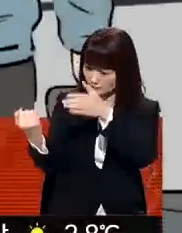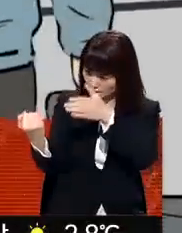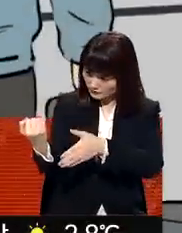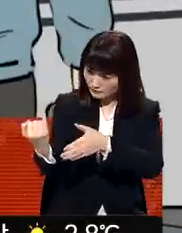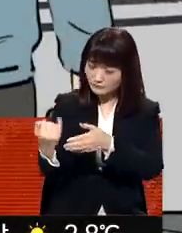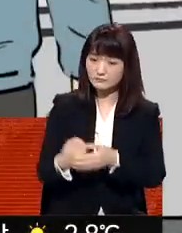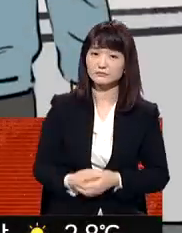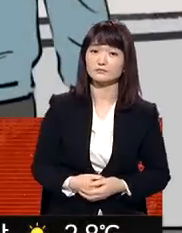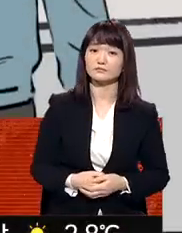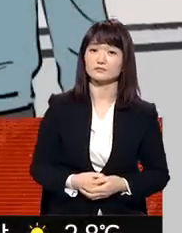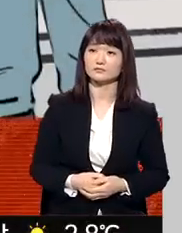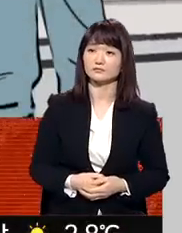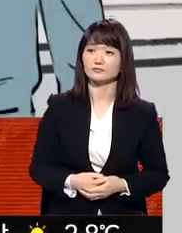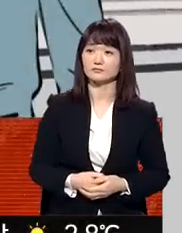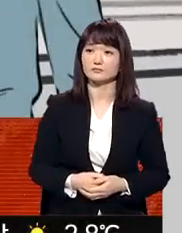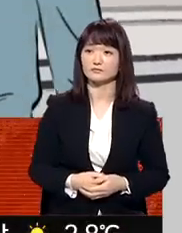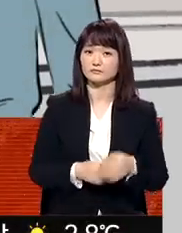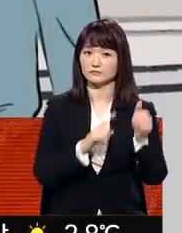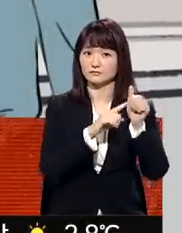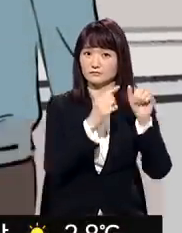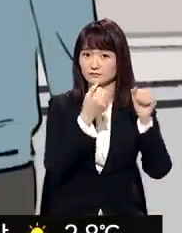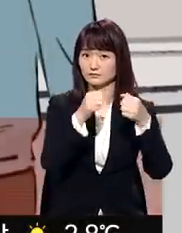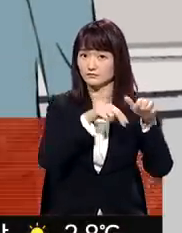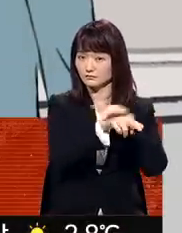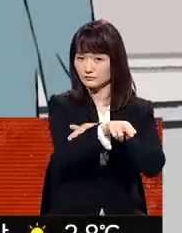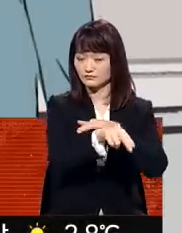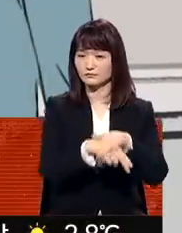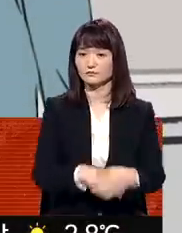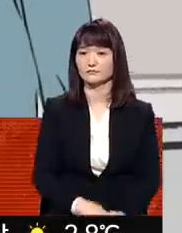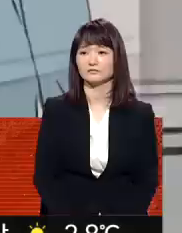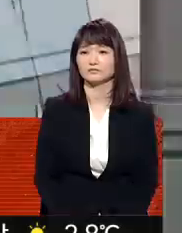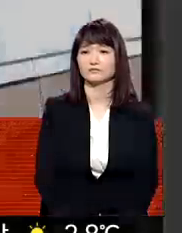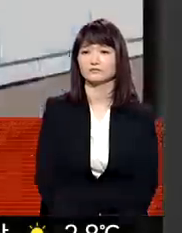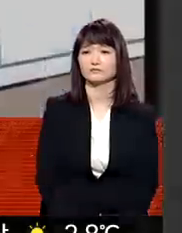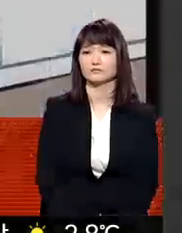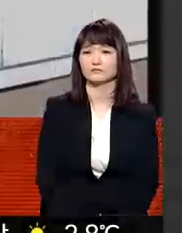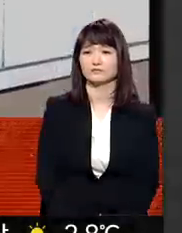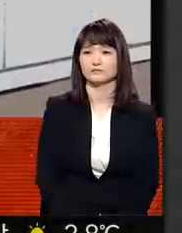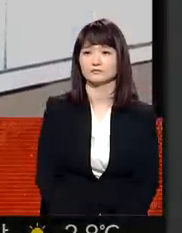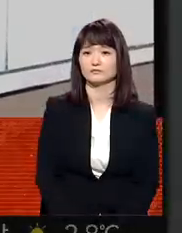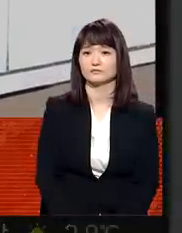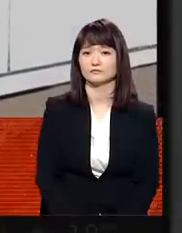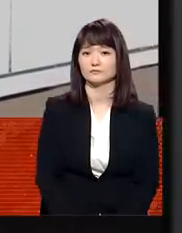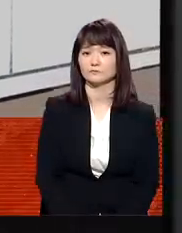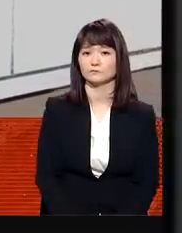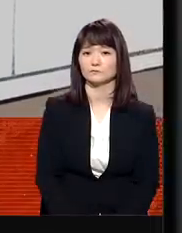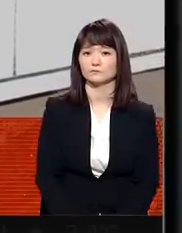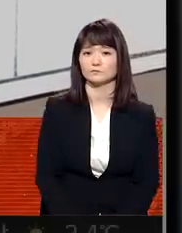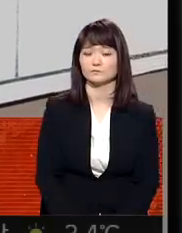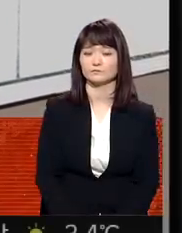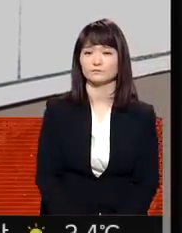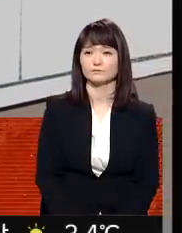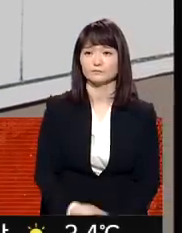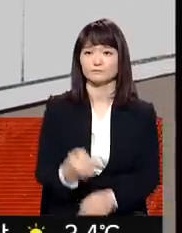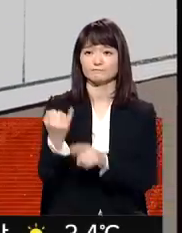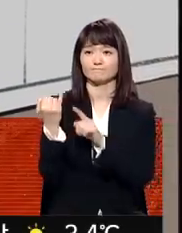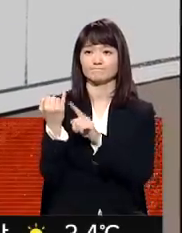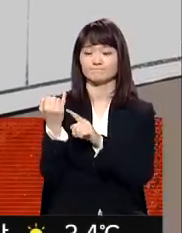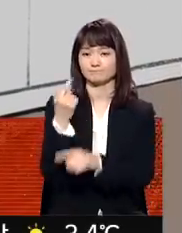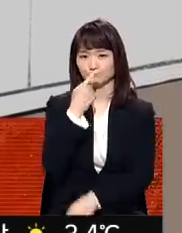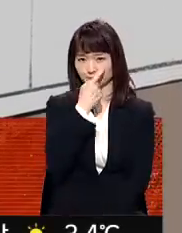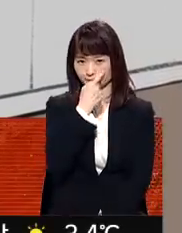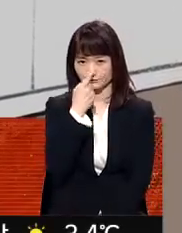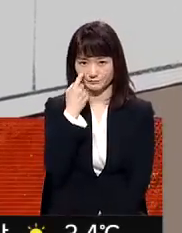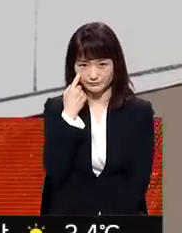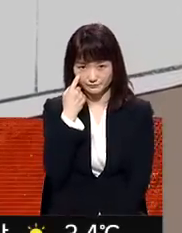그리고 남자가 가치유를 했다는 거예요 가출까지 참이 남자 정말 백 망각한데 그러니까 여성분이 확인해